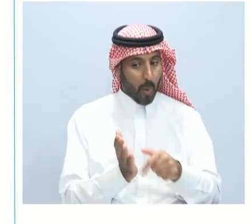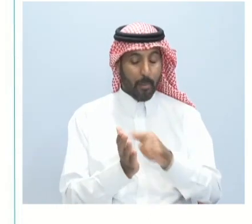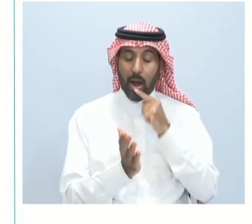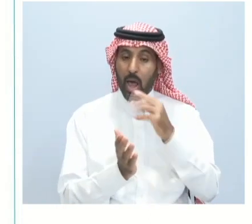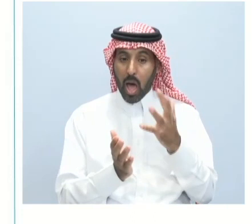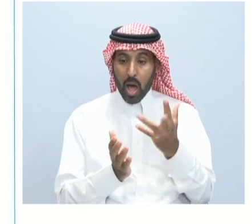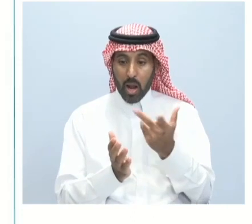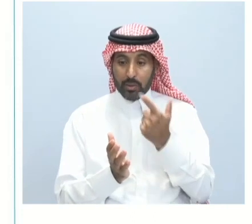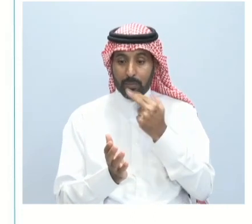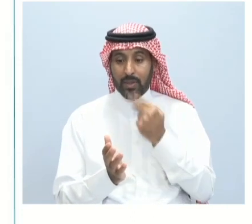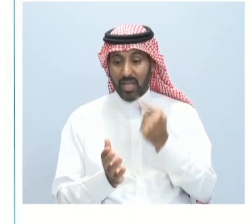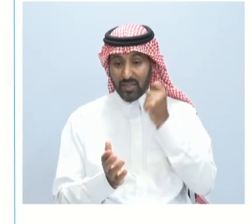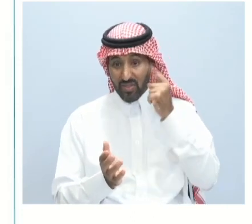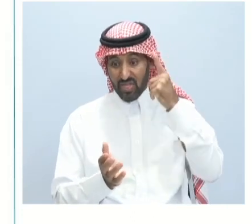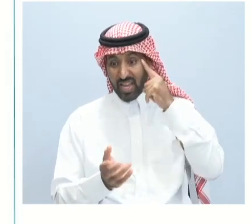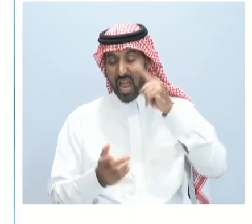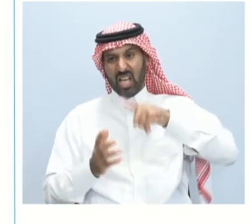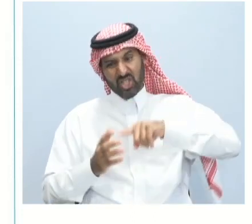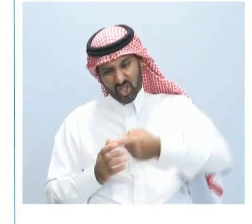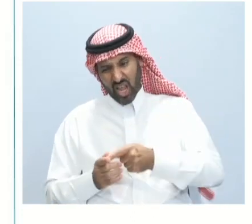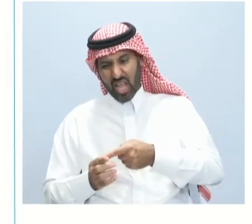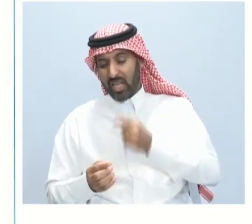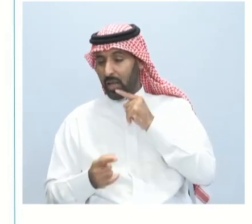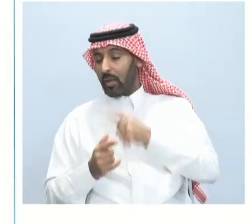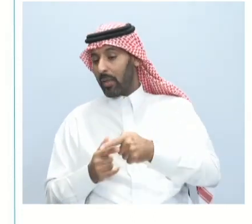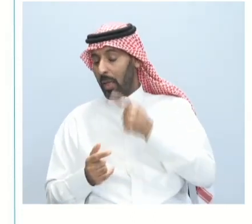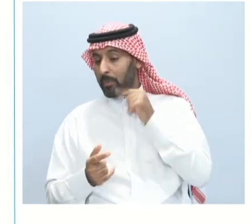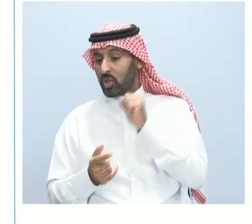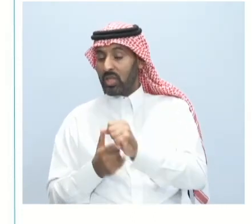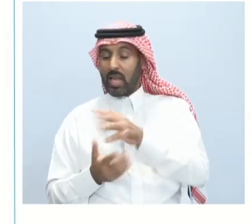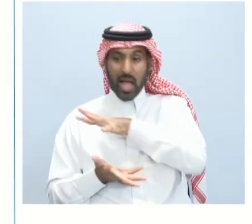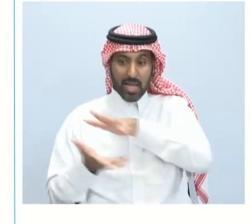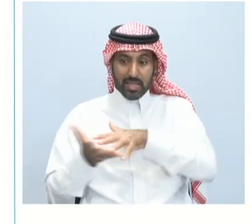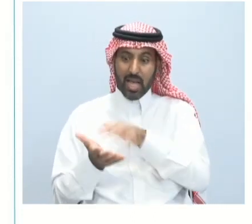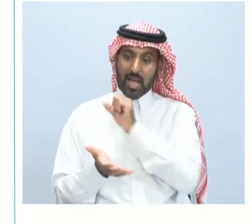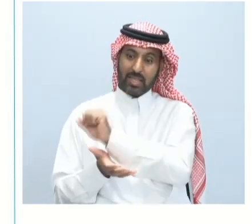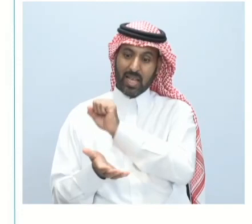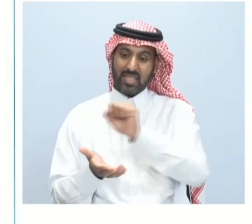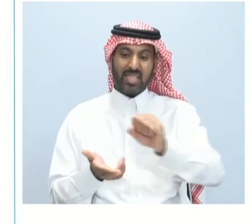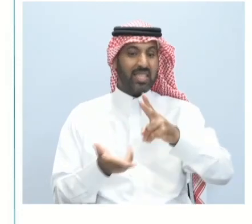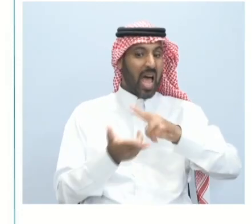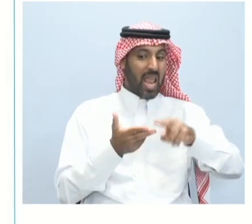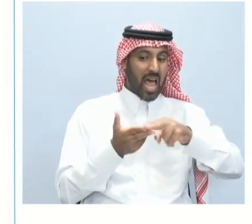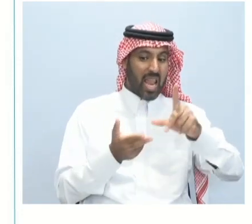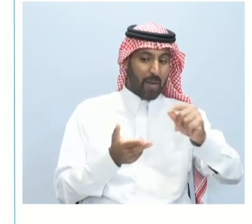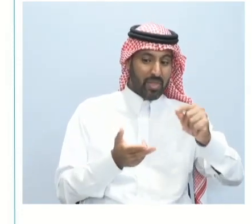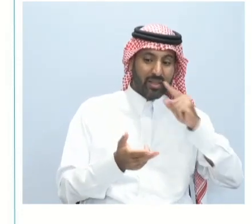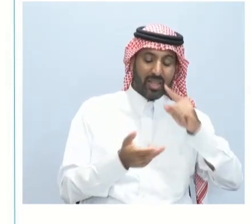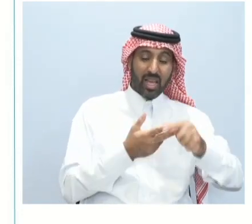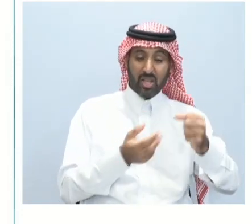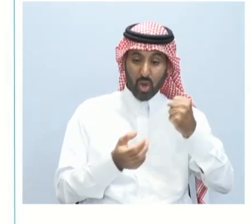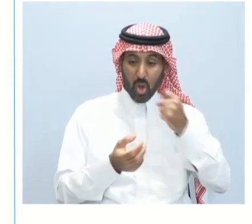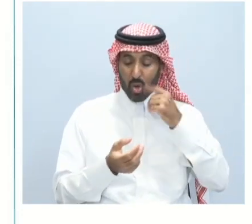خوارزميات التحسين في الذكاء الصناعي مشكلات التخصيص الحل الامثل طريقه القوى